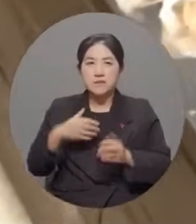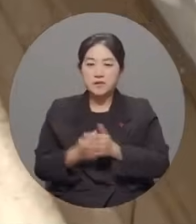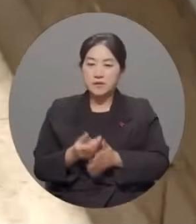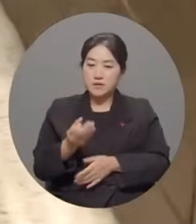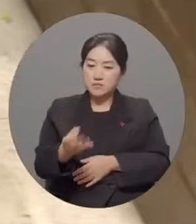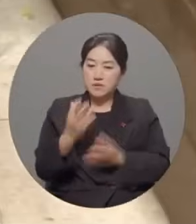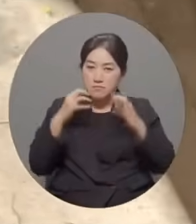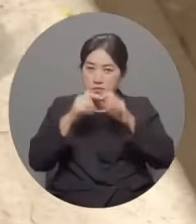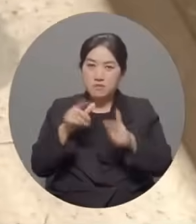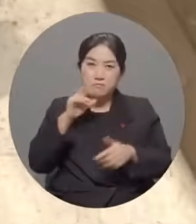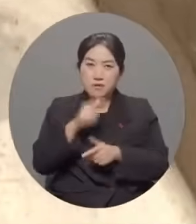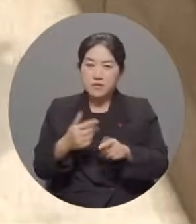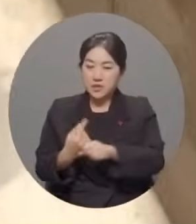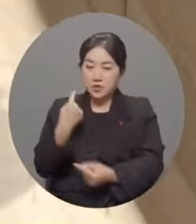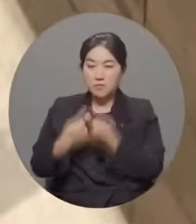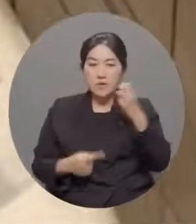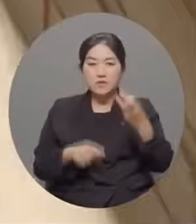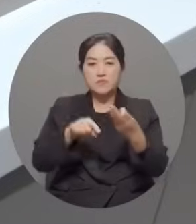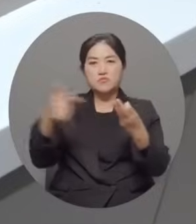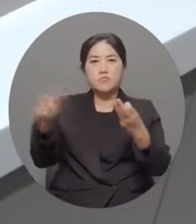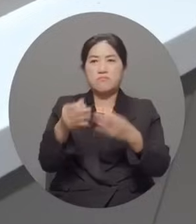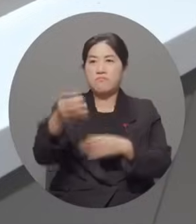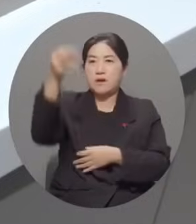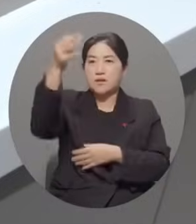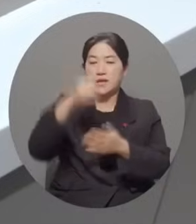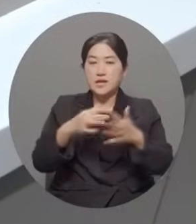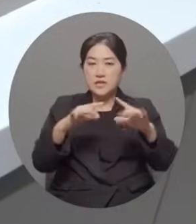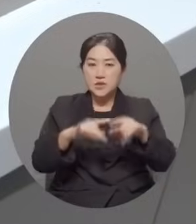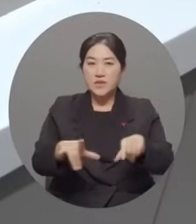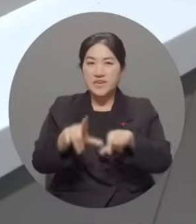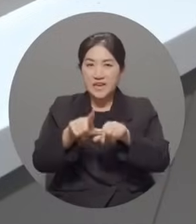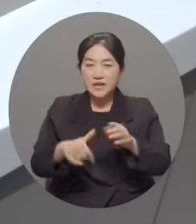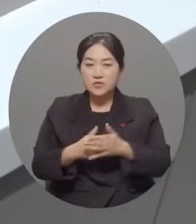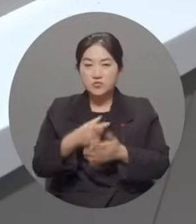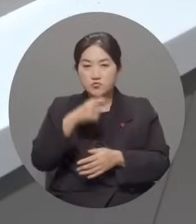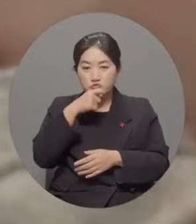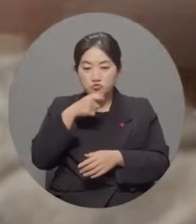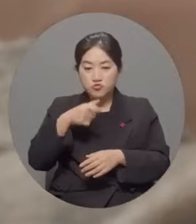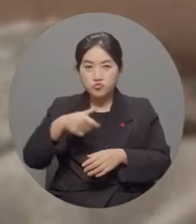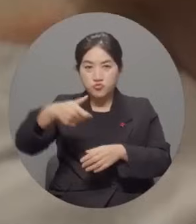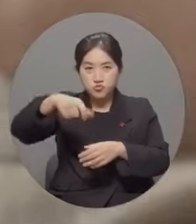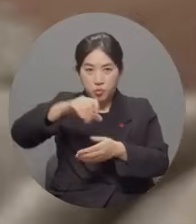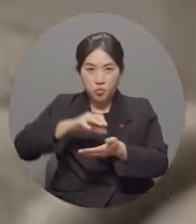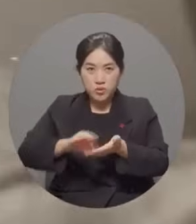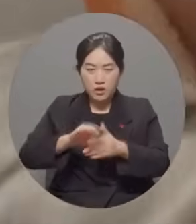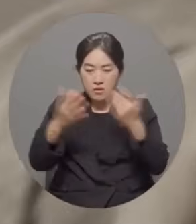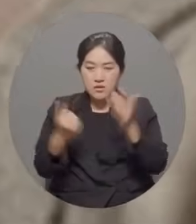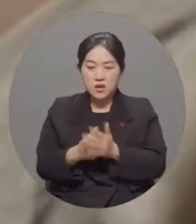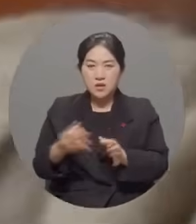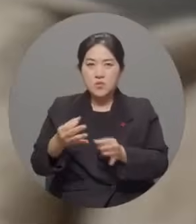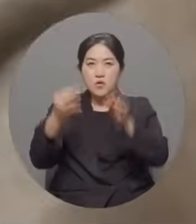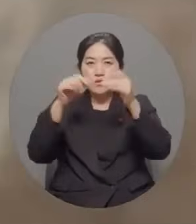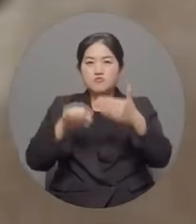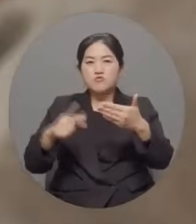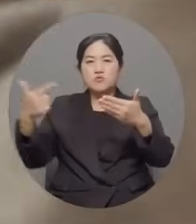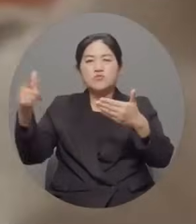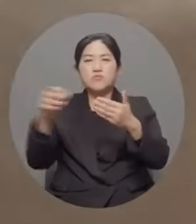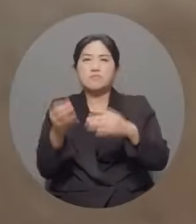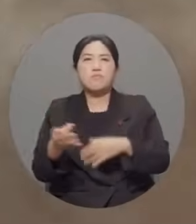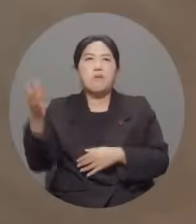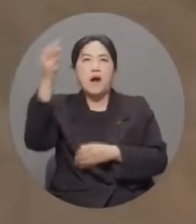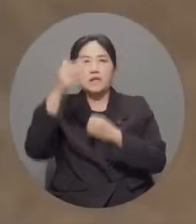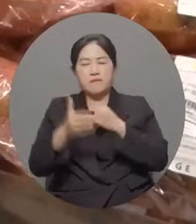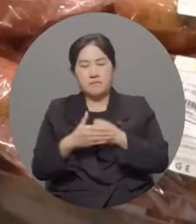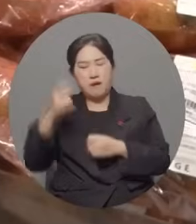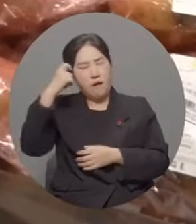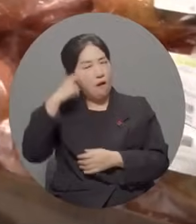비해 13.6%나 올랐고 전기, 가스, 수도 역시 요금 인상으로 9.6% 상승한 탓이